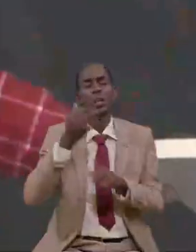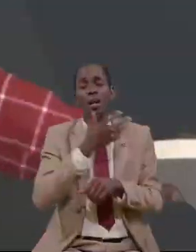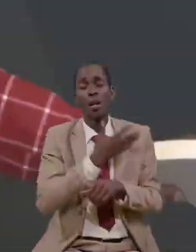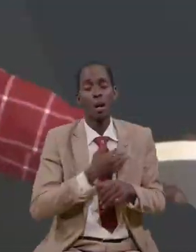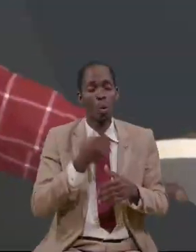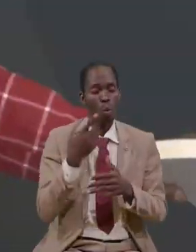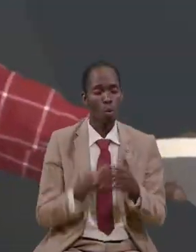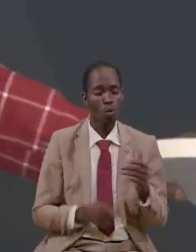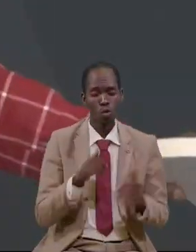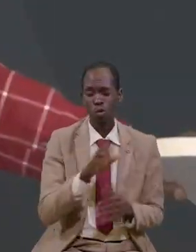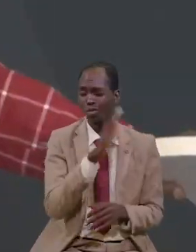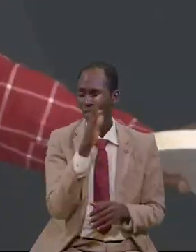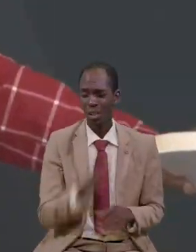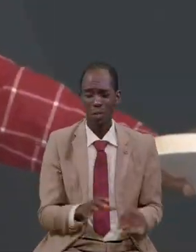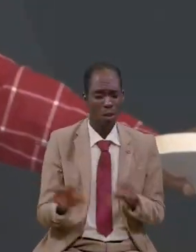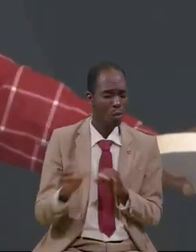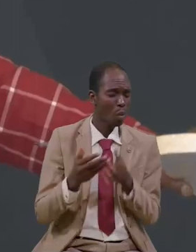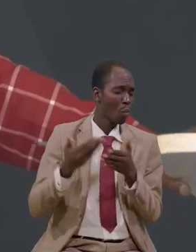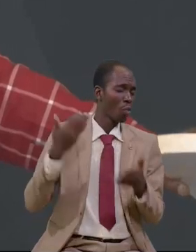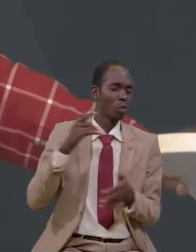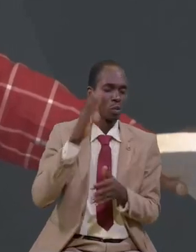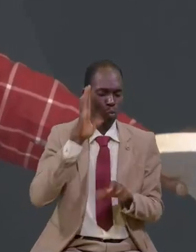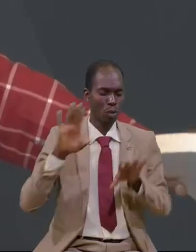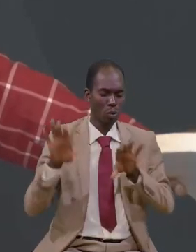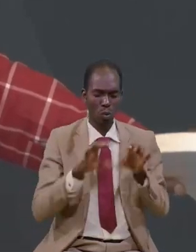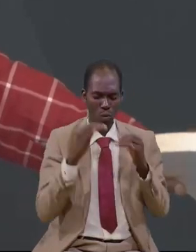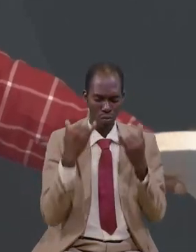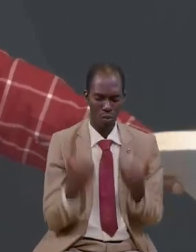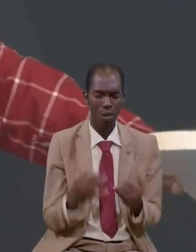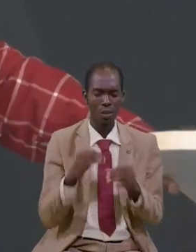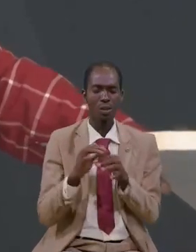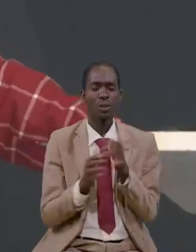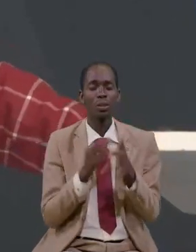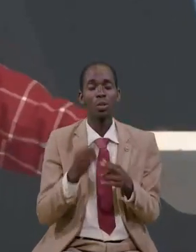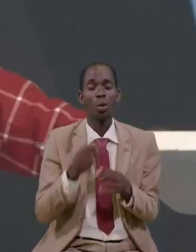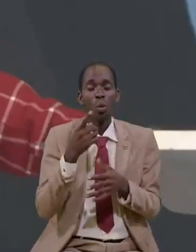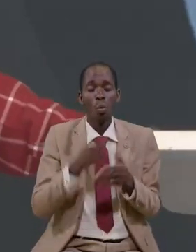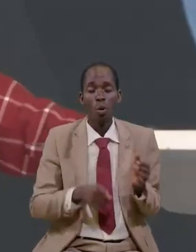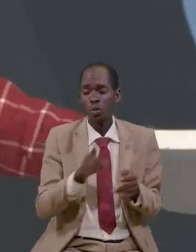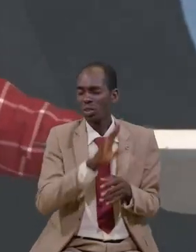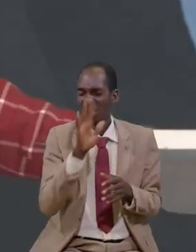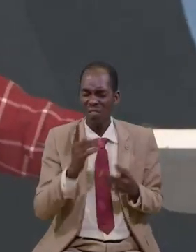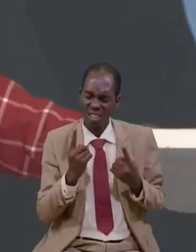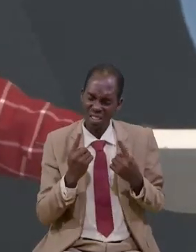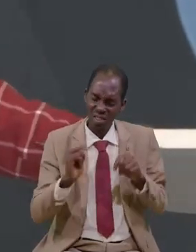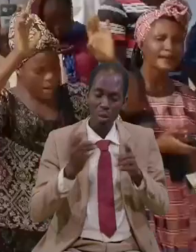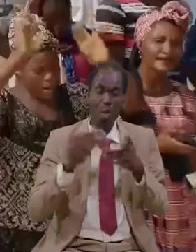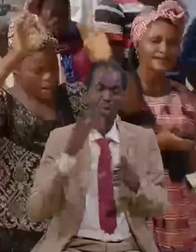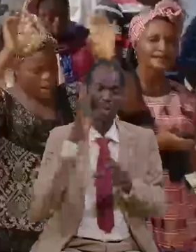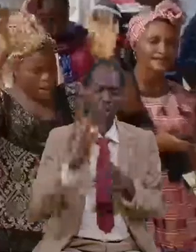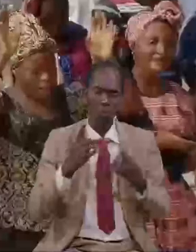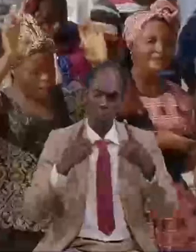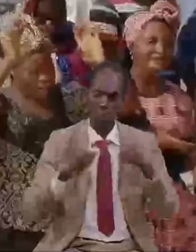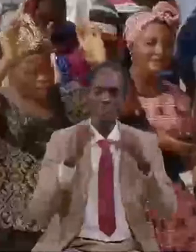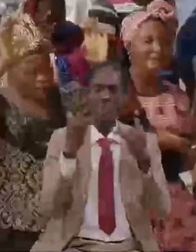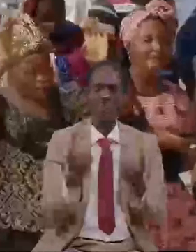Ce que tu n'as jamais fait, tu le feras. Ce que tu n'as jamais osé, tu vas